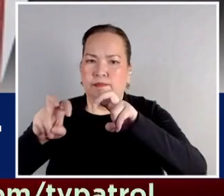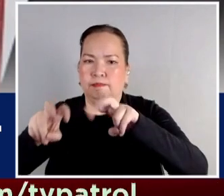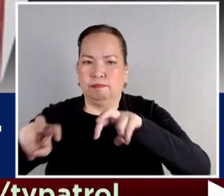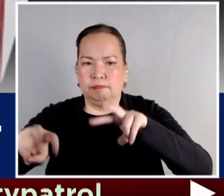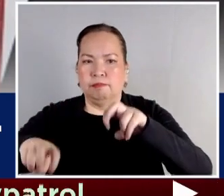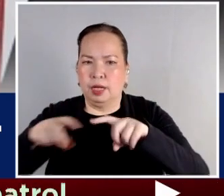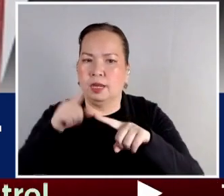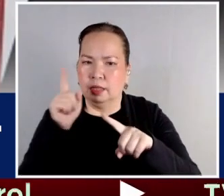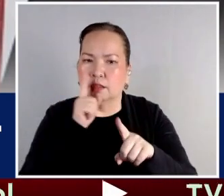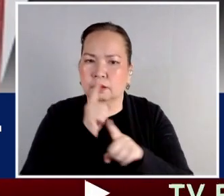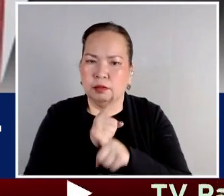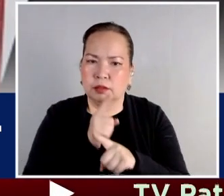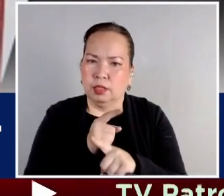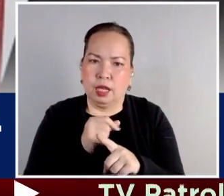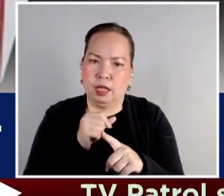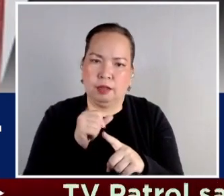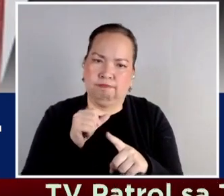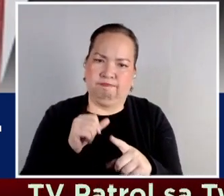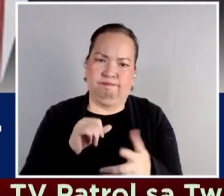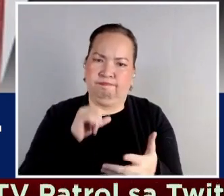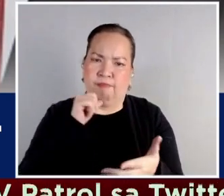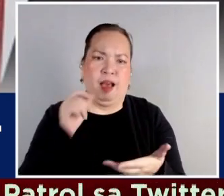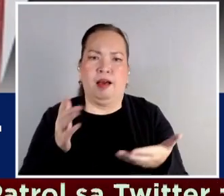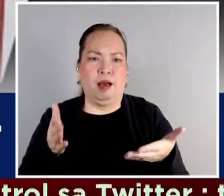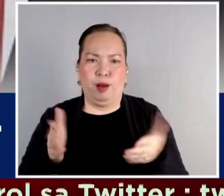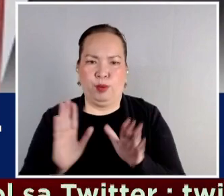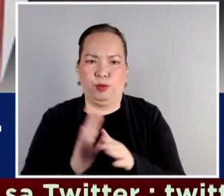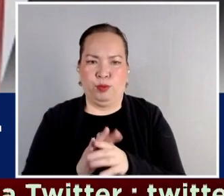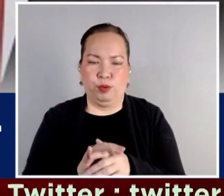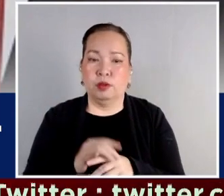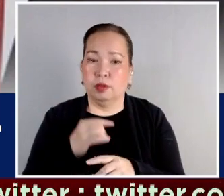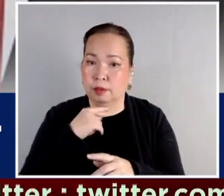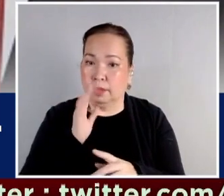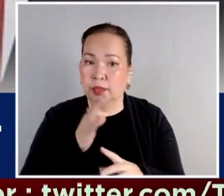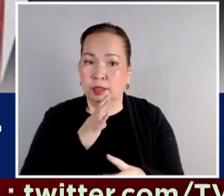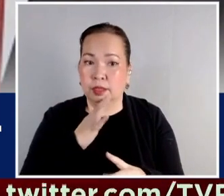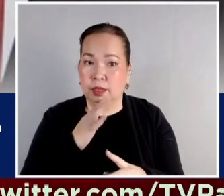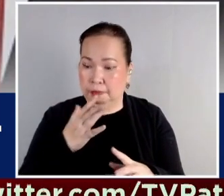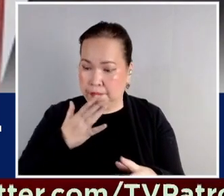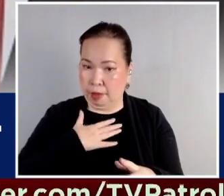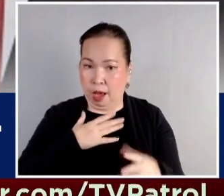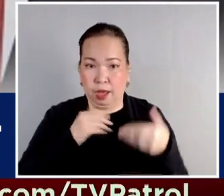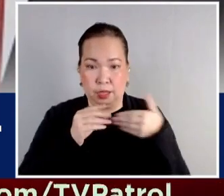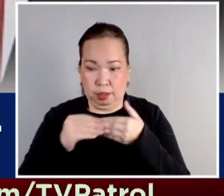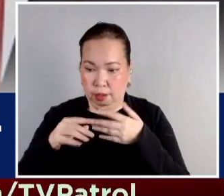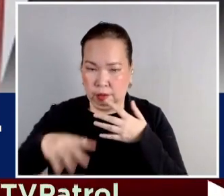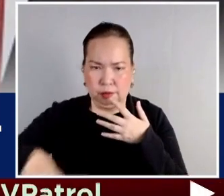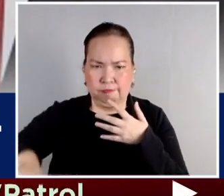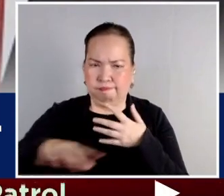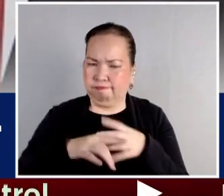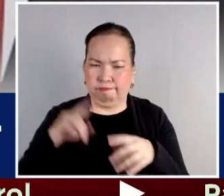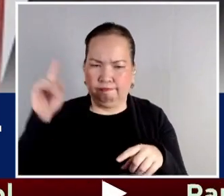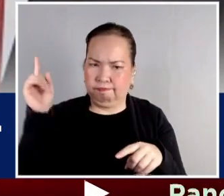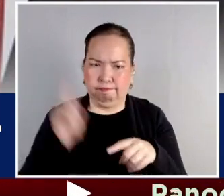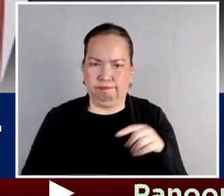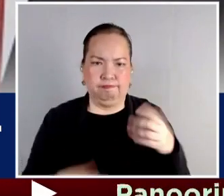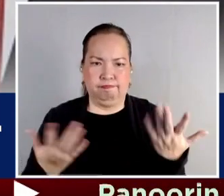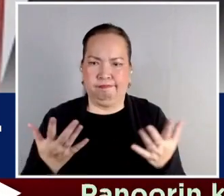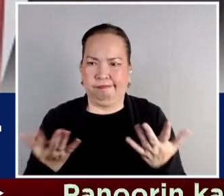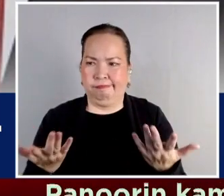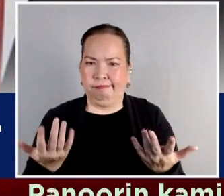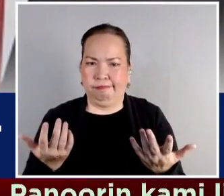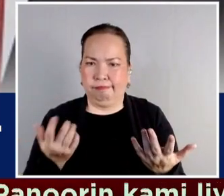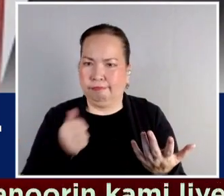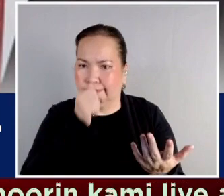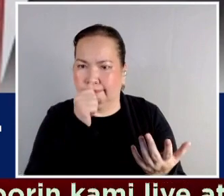tiniyak na hindi nila ito kukonsentihin. Sinabi din niyang sa ilalim ng kanyang liderato, walang irregularidad at magiging